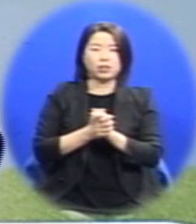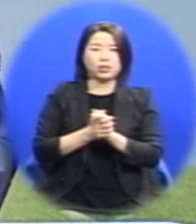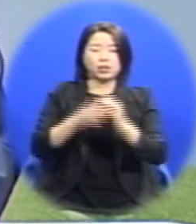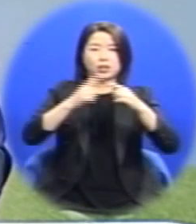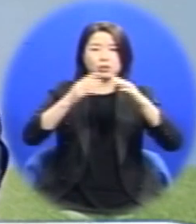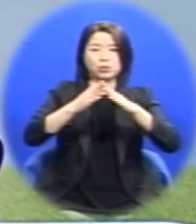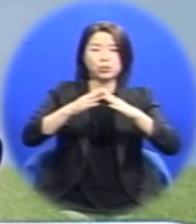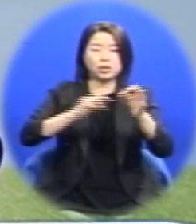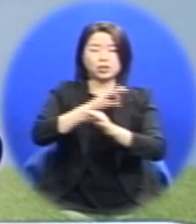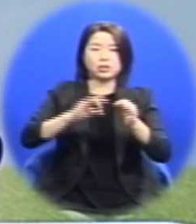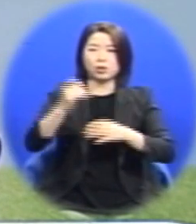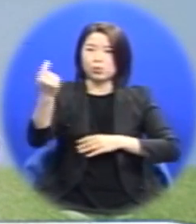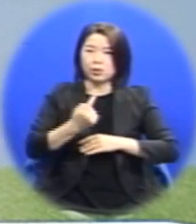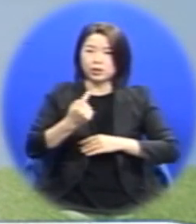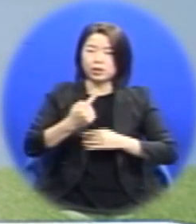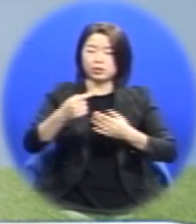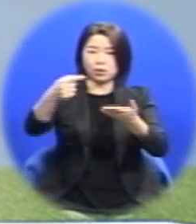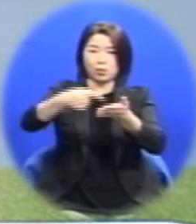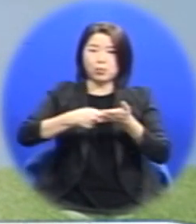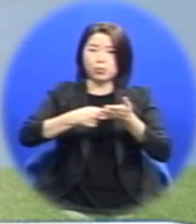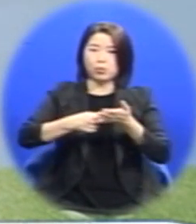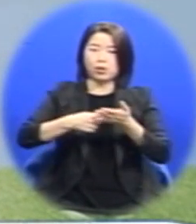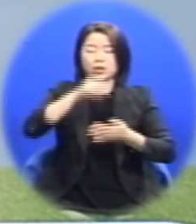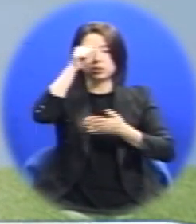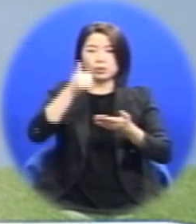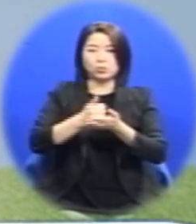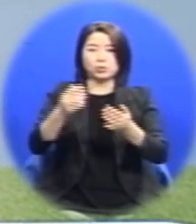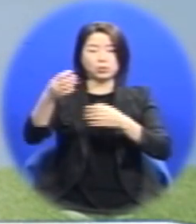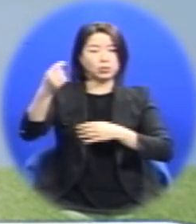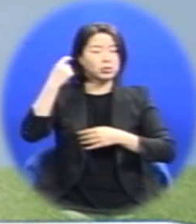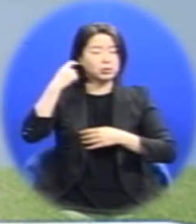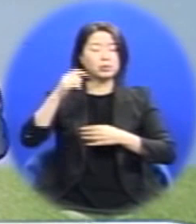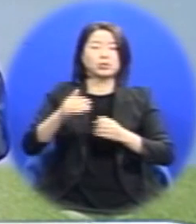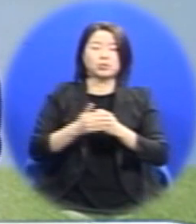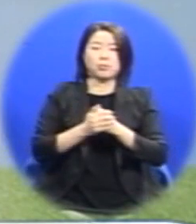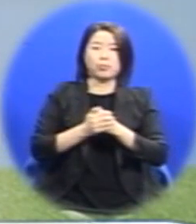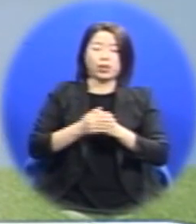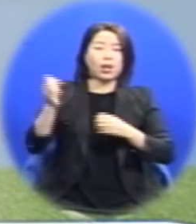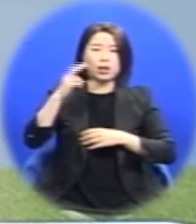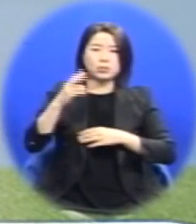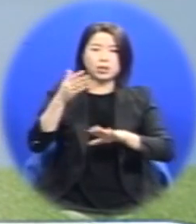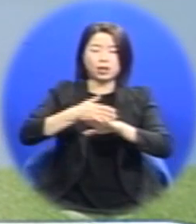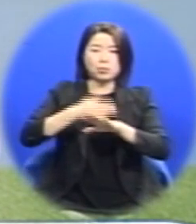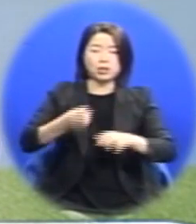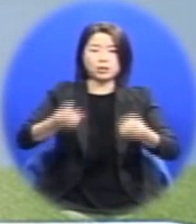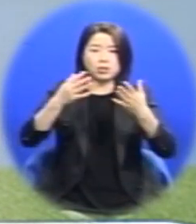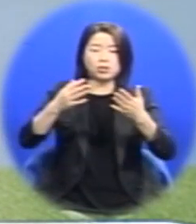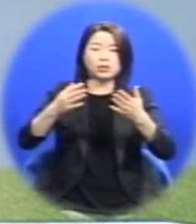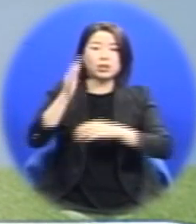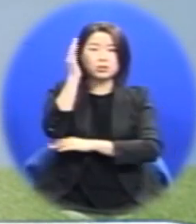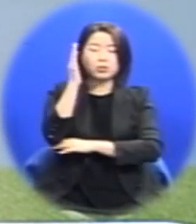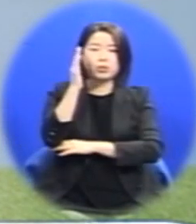교회 재정이 어려움이 왔다는 보고를 재정 장로님으로부터 듣고는 갑자기 감사절 설교에